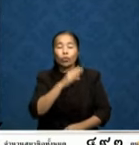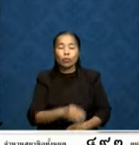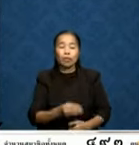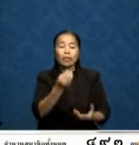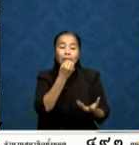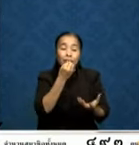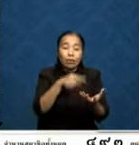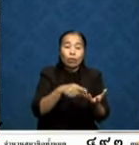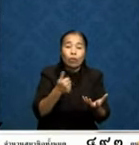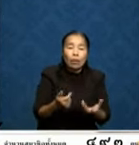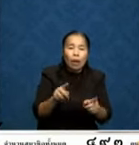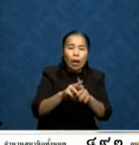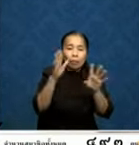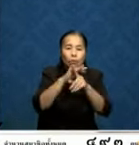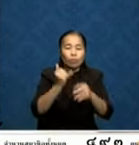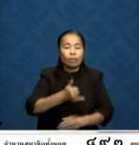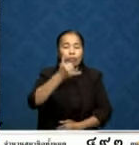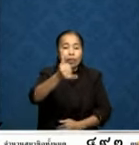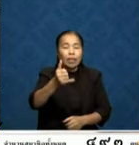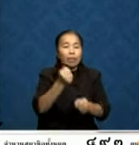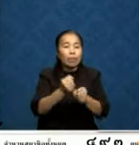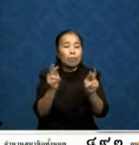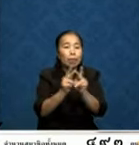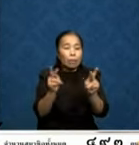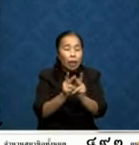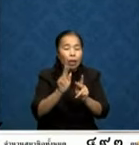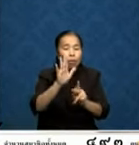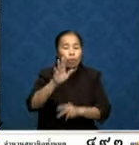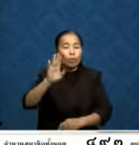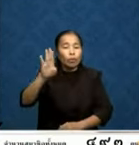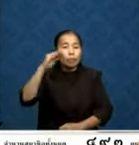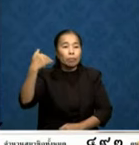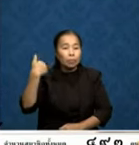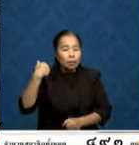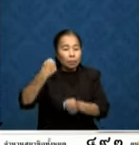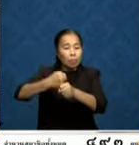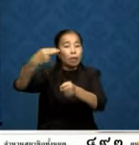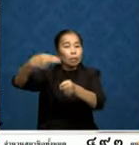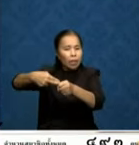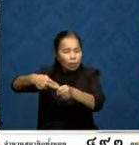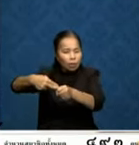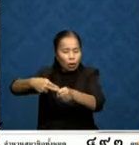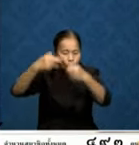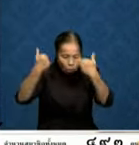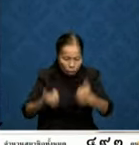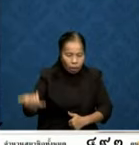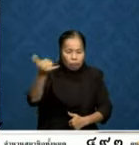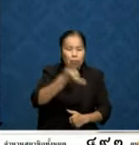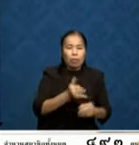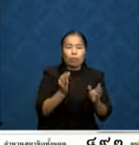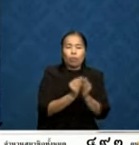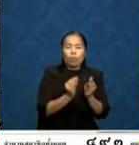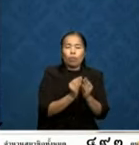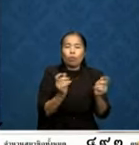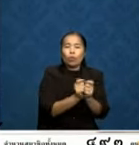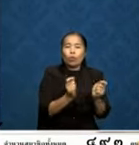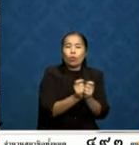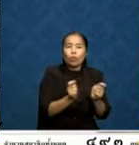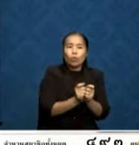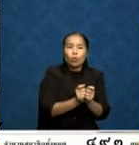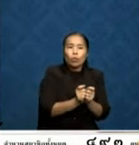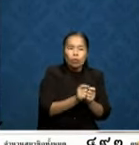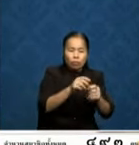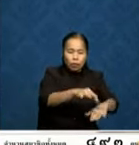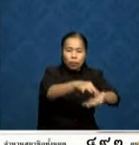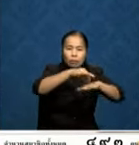เมื่อวานยังนั่งอยู่ในบอร์ดของกรรมการบริหารของบริษัทพลังงานยักษ์ใหญ่ครับวันนี้ปึ๊บได้รับคัดเลือก